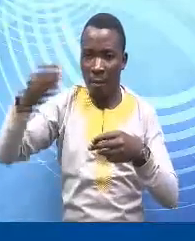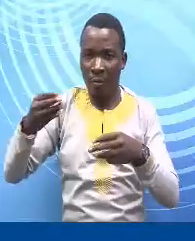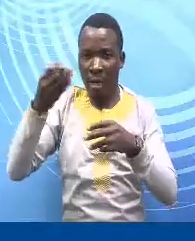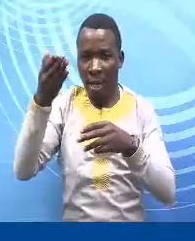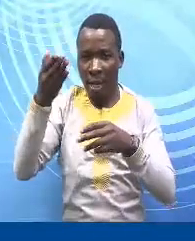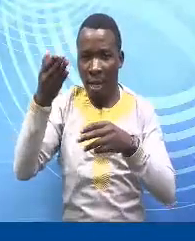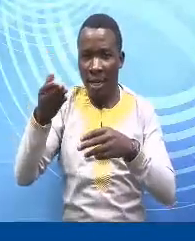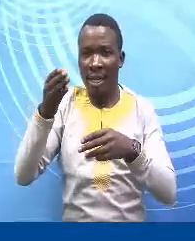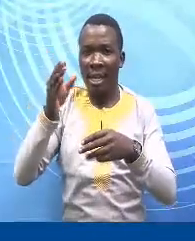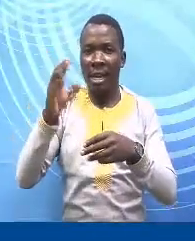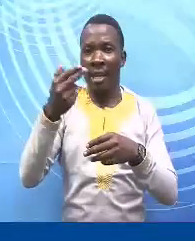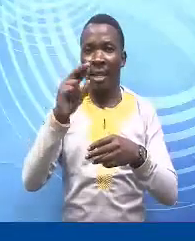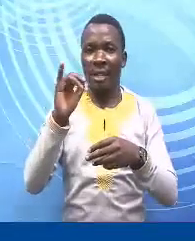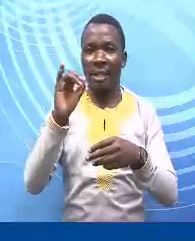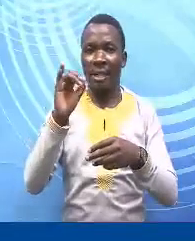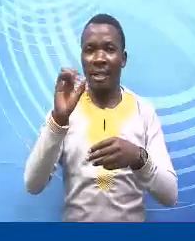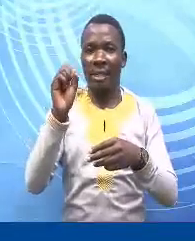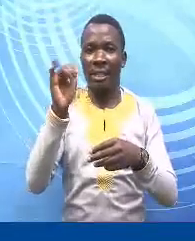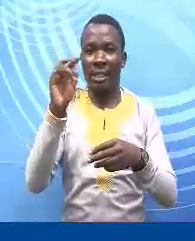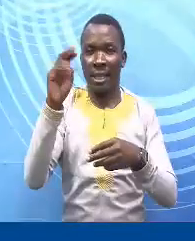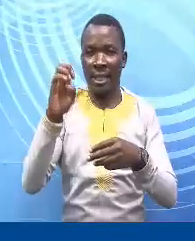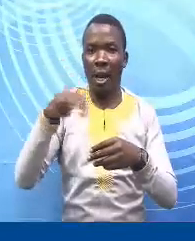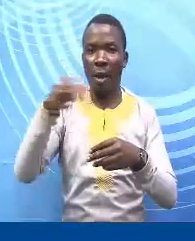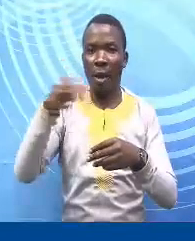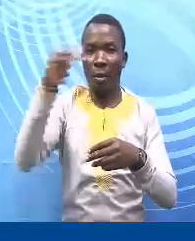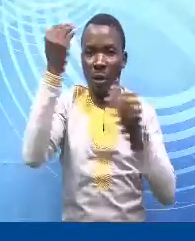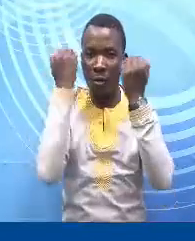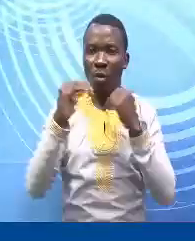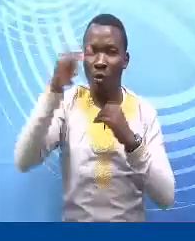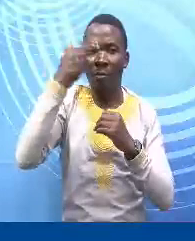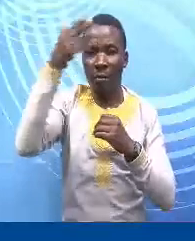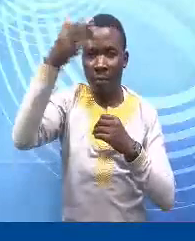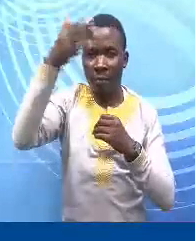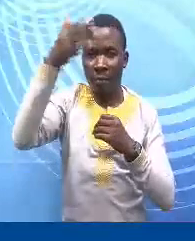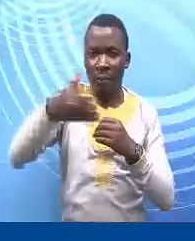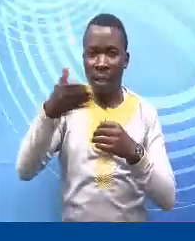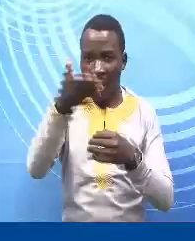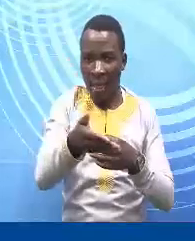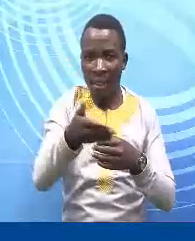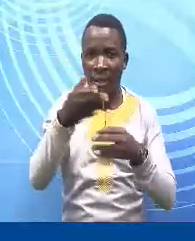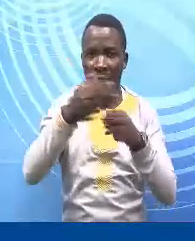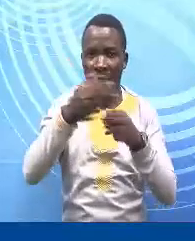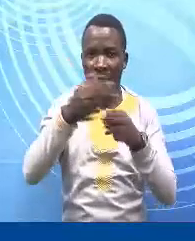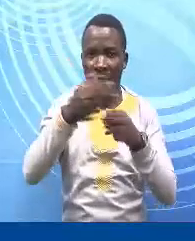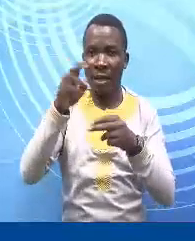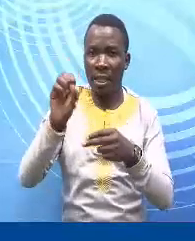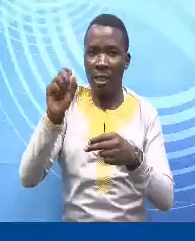akuriye urukiko rukuru rw'Inyanza hano hari uwitwa Esperance